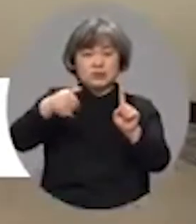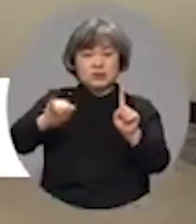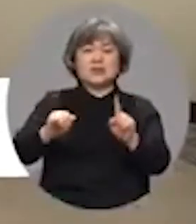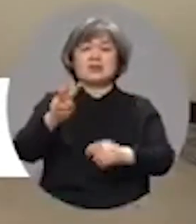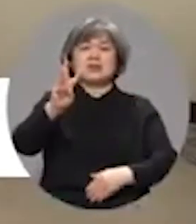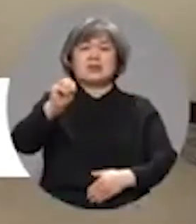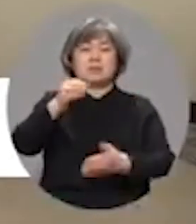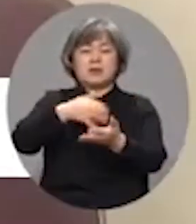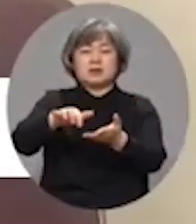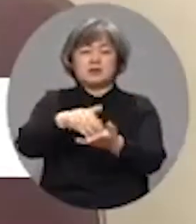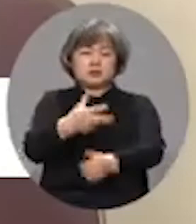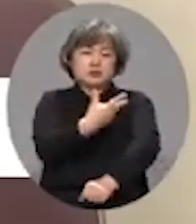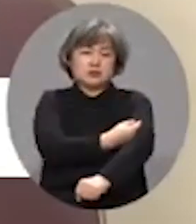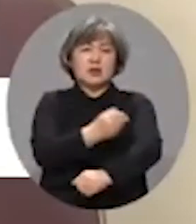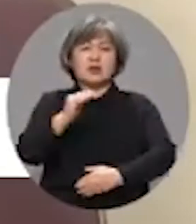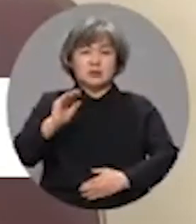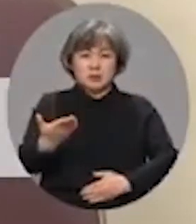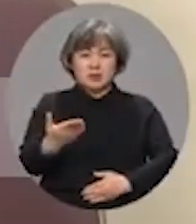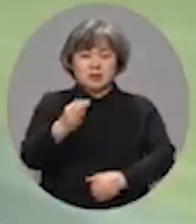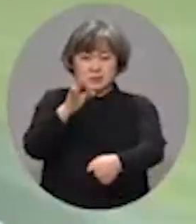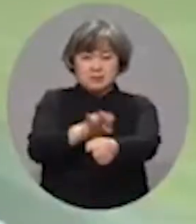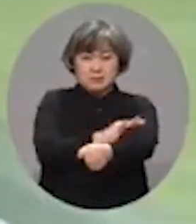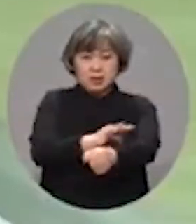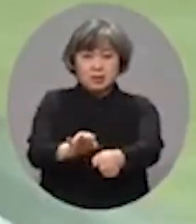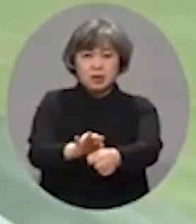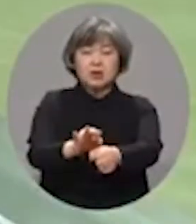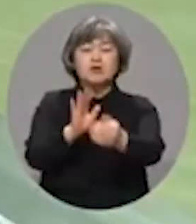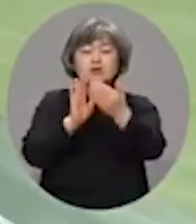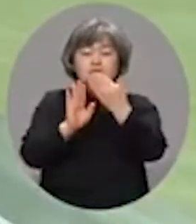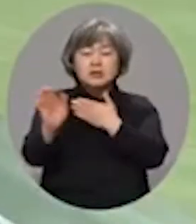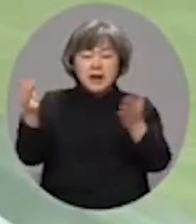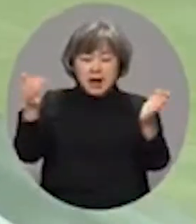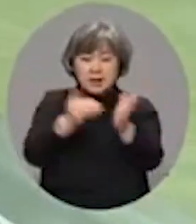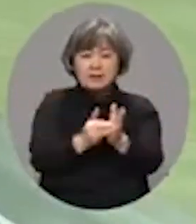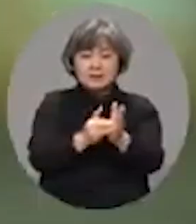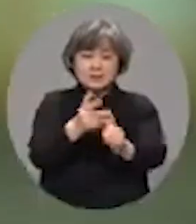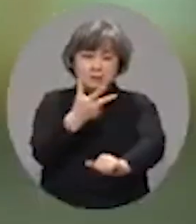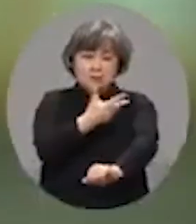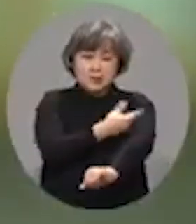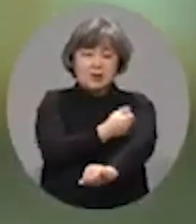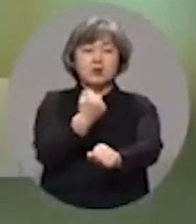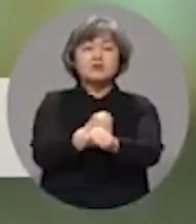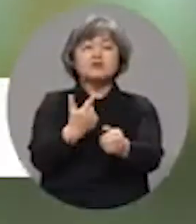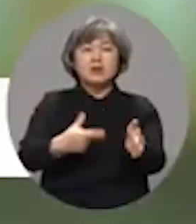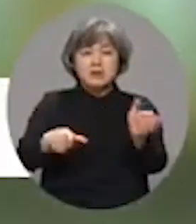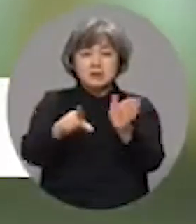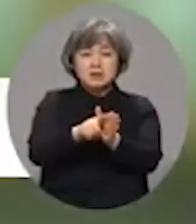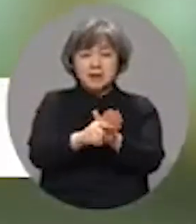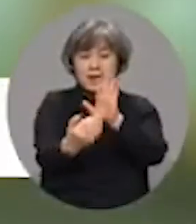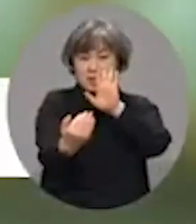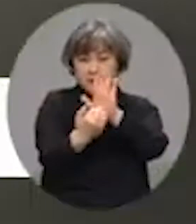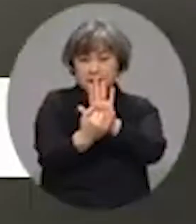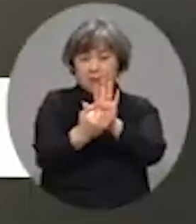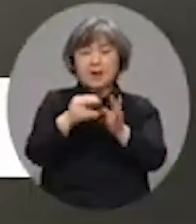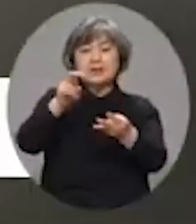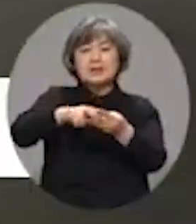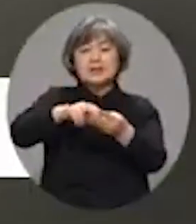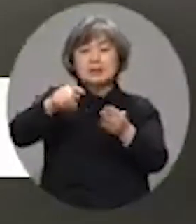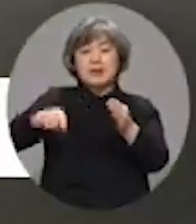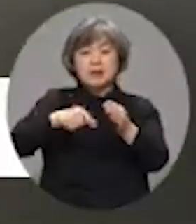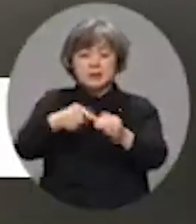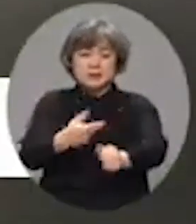가량이 접종을 하게 됩니다 특히 하반기까지 이어지는 백신 접종을 위해 예방접종 센터 에서